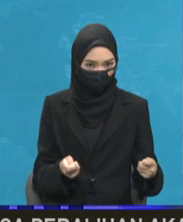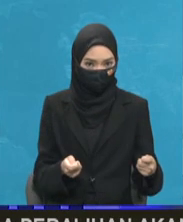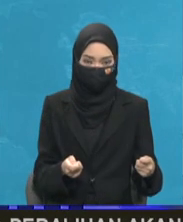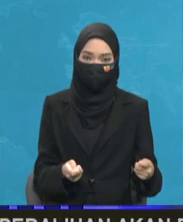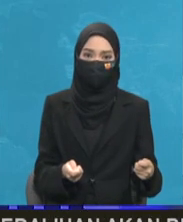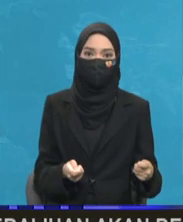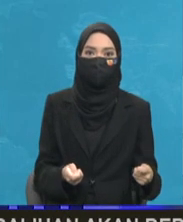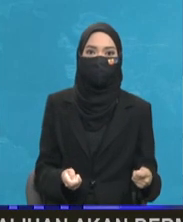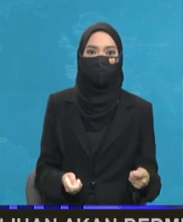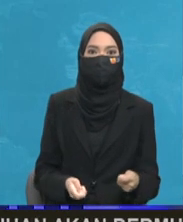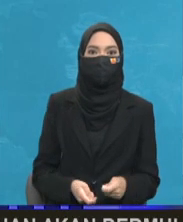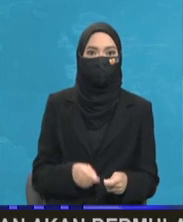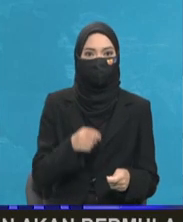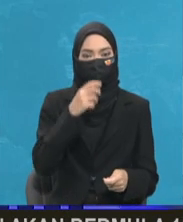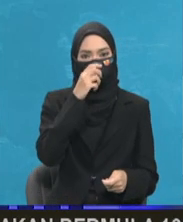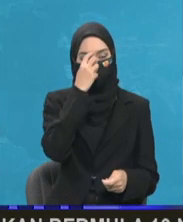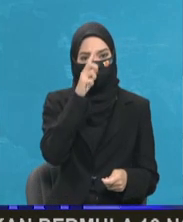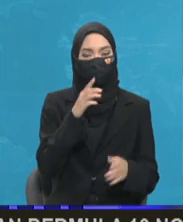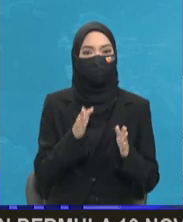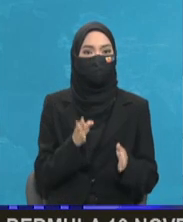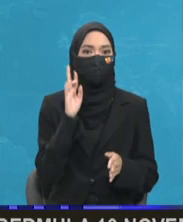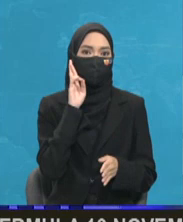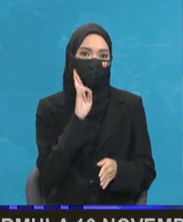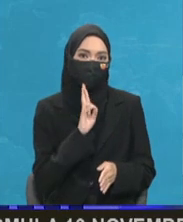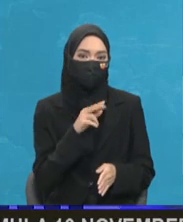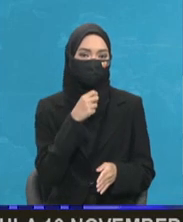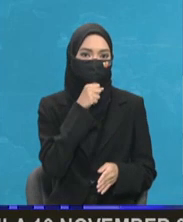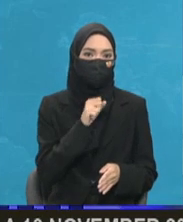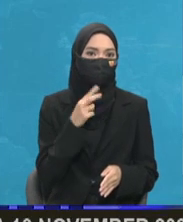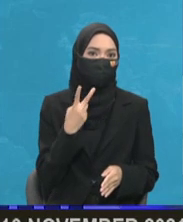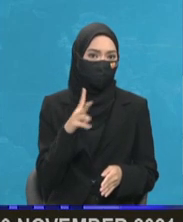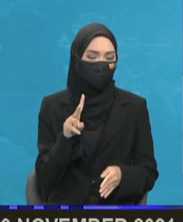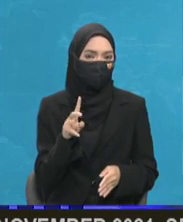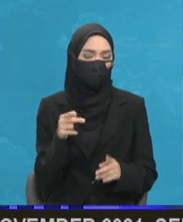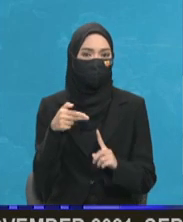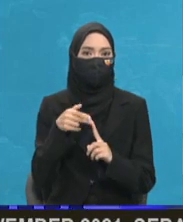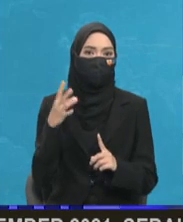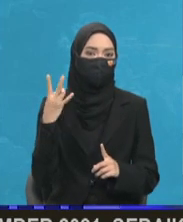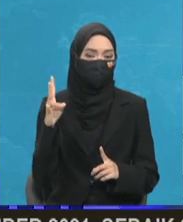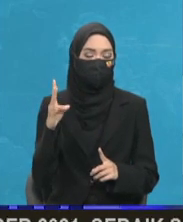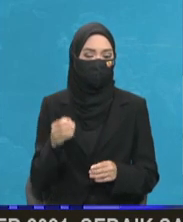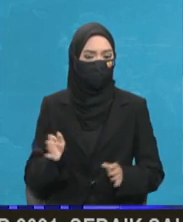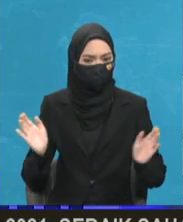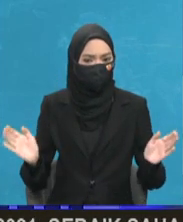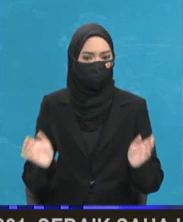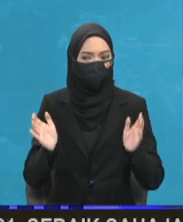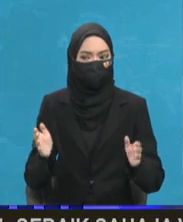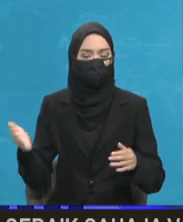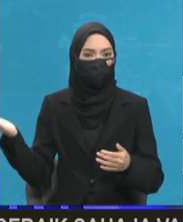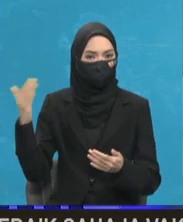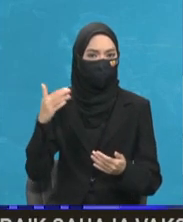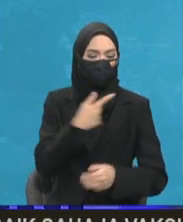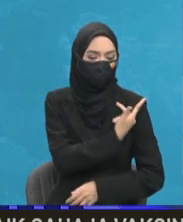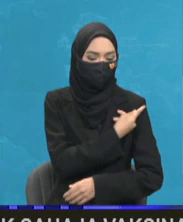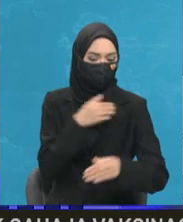bagi remaja berumur 12 hingga 17 tahun adalah diadukan untuk hadir secara Wakin ke pusat-pusat Bachsin